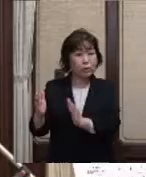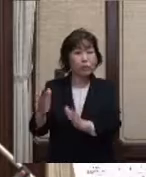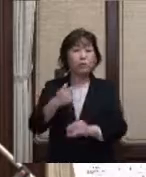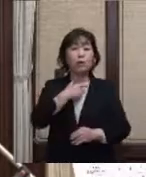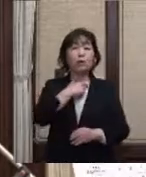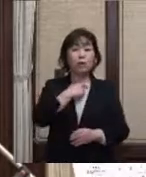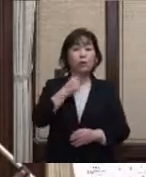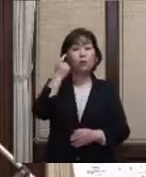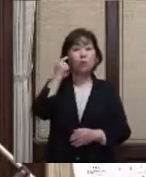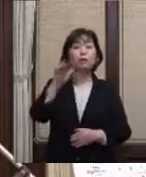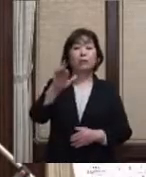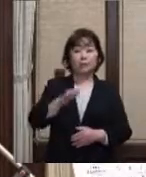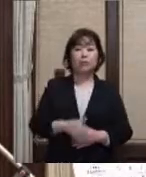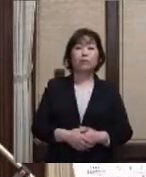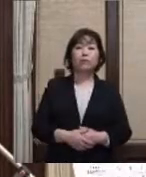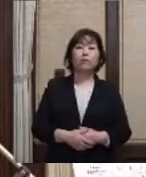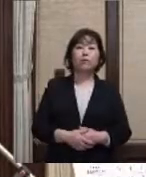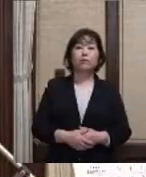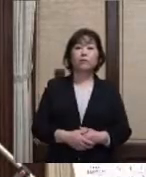というふうには思っています。